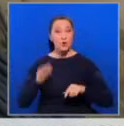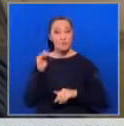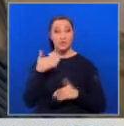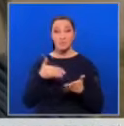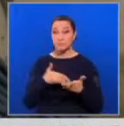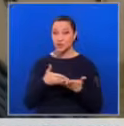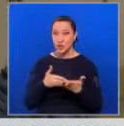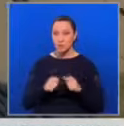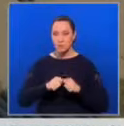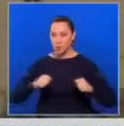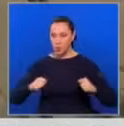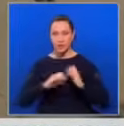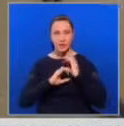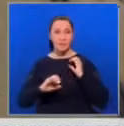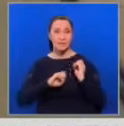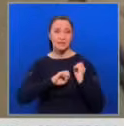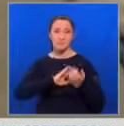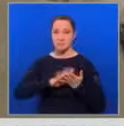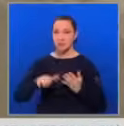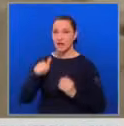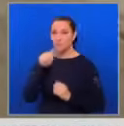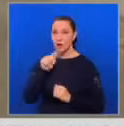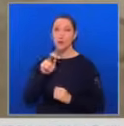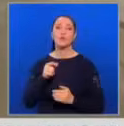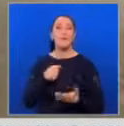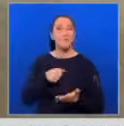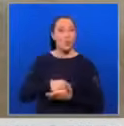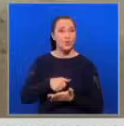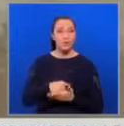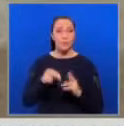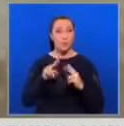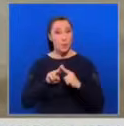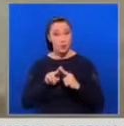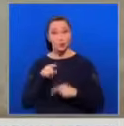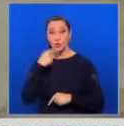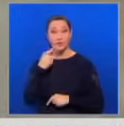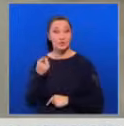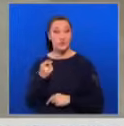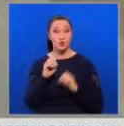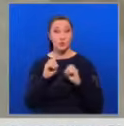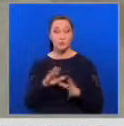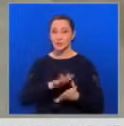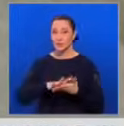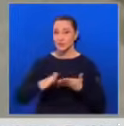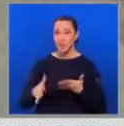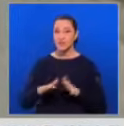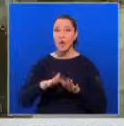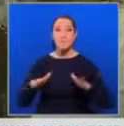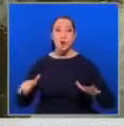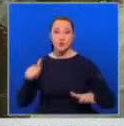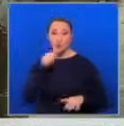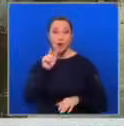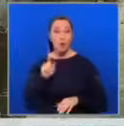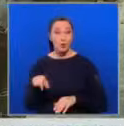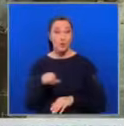беше причинено от спукана тръба за отпадни води която минава по дъното му портни ще отговаря за това че е допуснал замърсяване на морските води